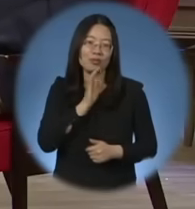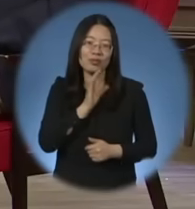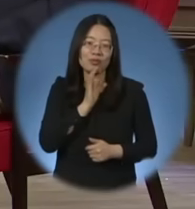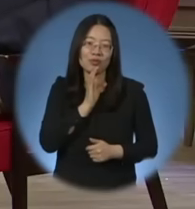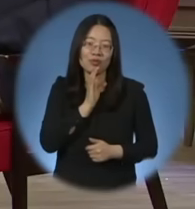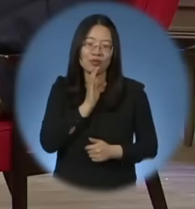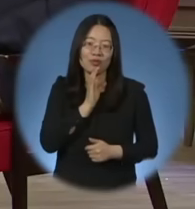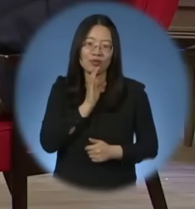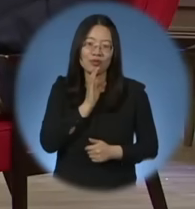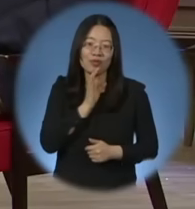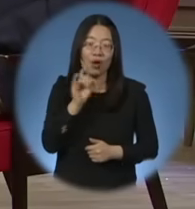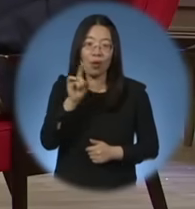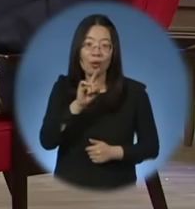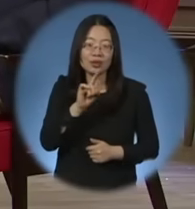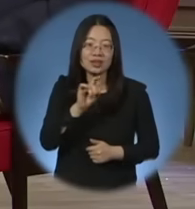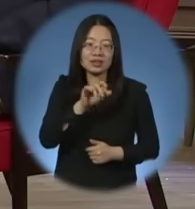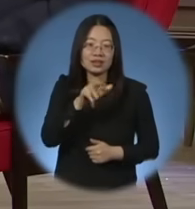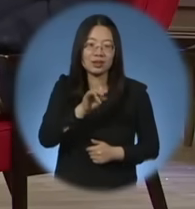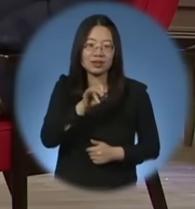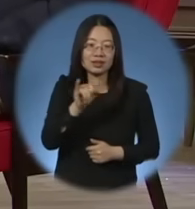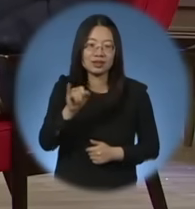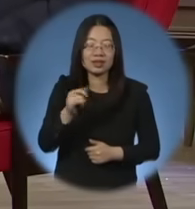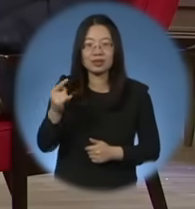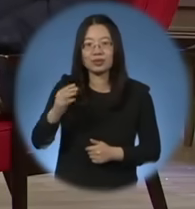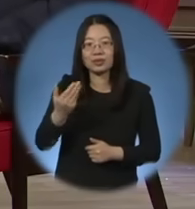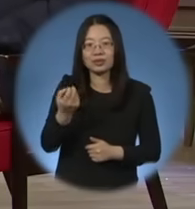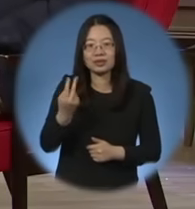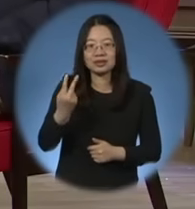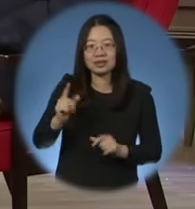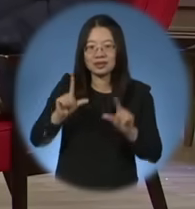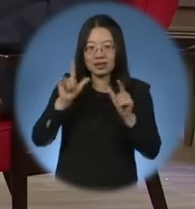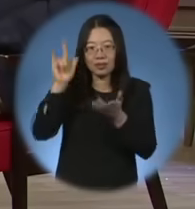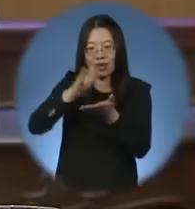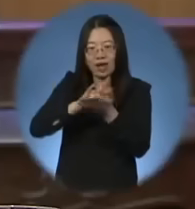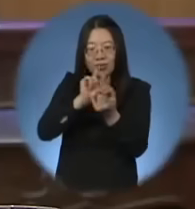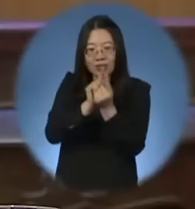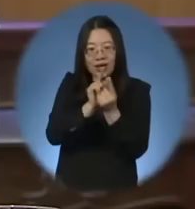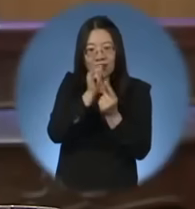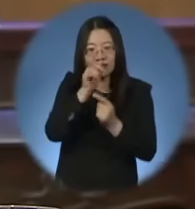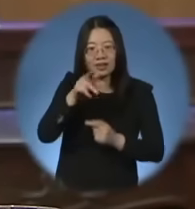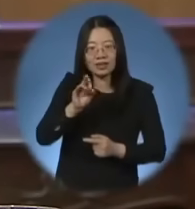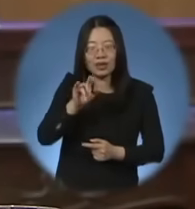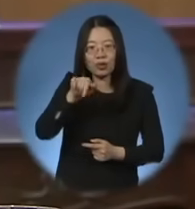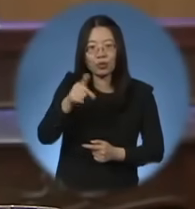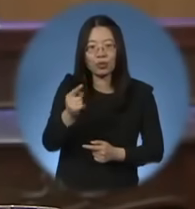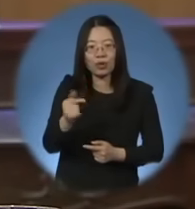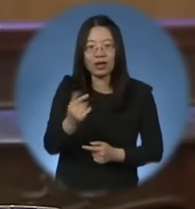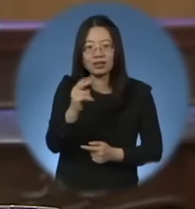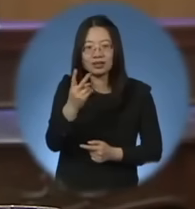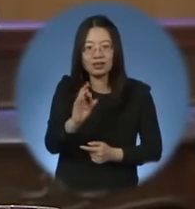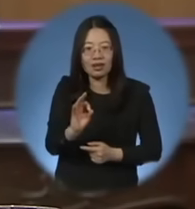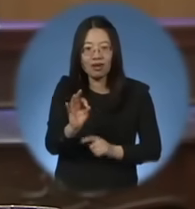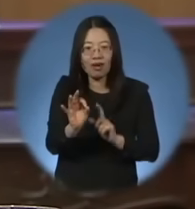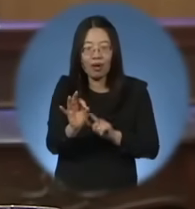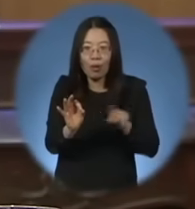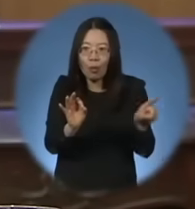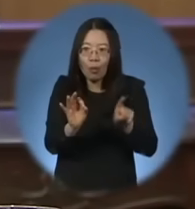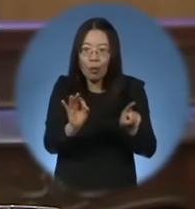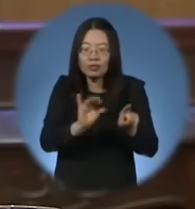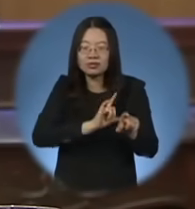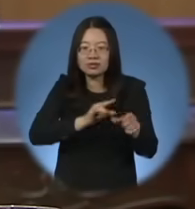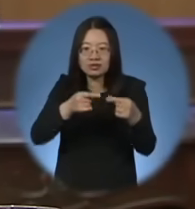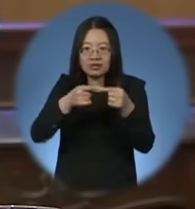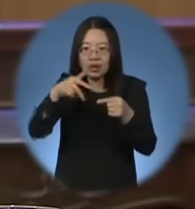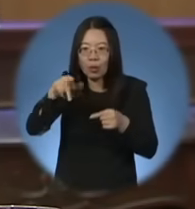그렇군요 어디 정 씨라고 했어요 제가 1992년에 가서 했는데네 정관용입니다 그랬더니 어디 정 씨예요